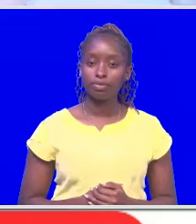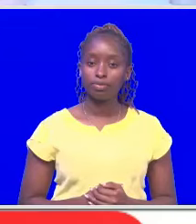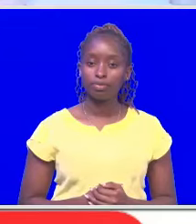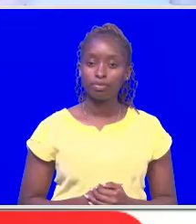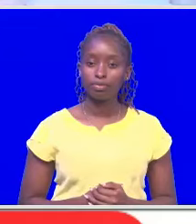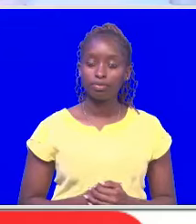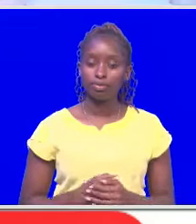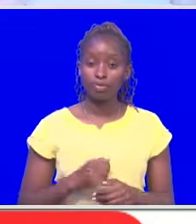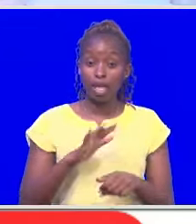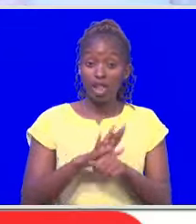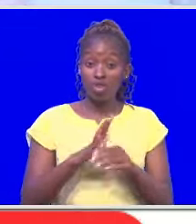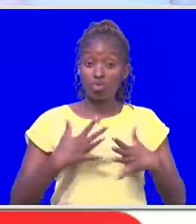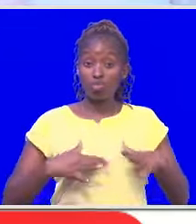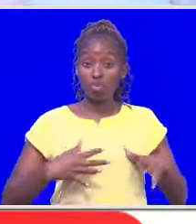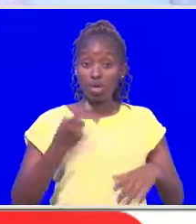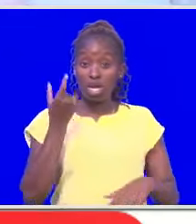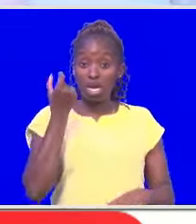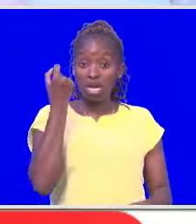don't understand